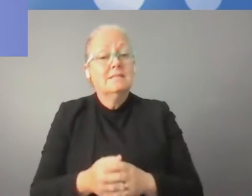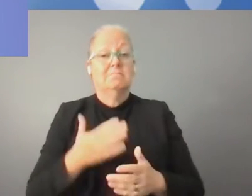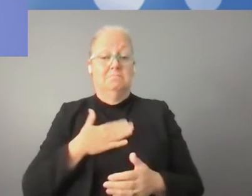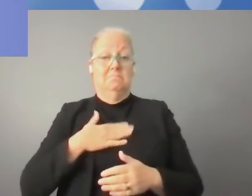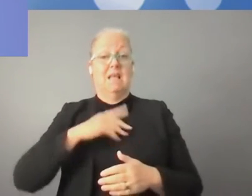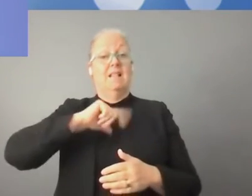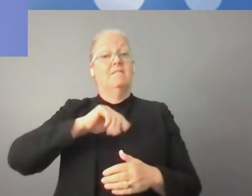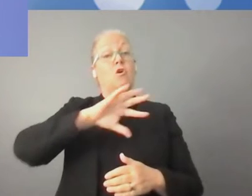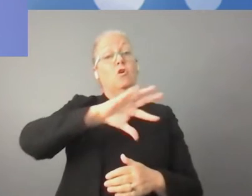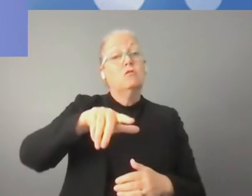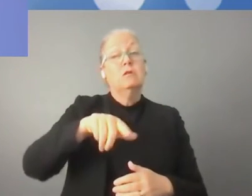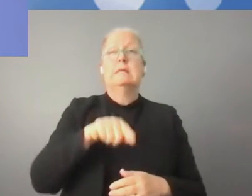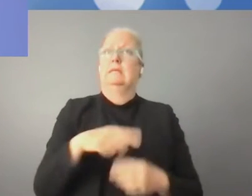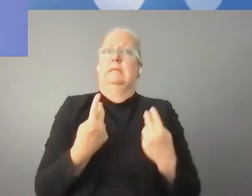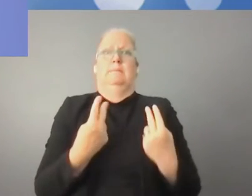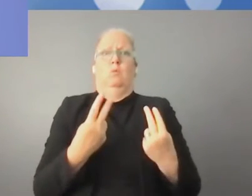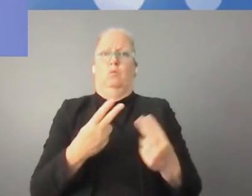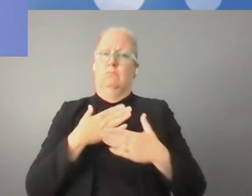Следующий вопрос – это человеческий капитал.